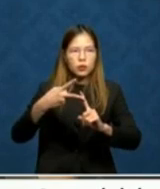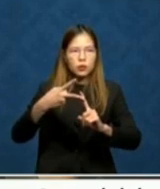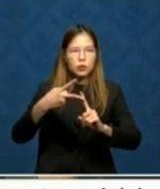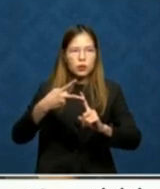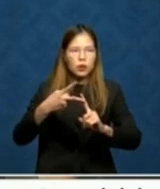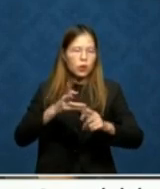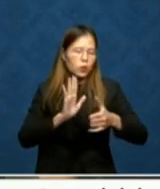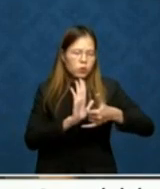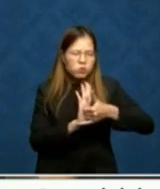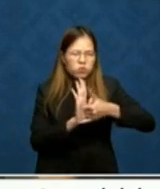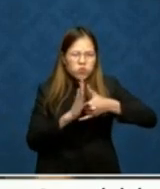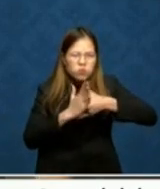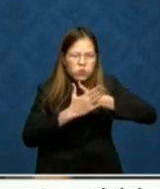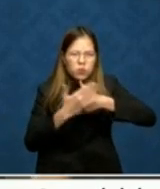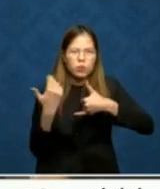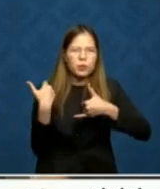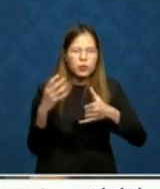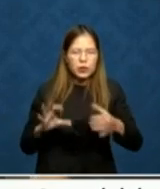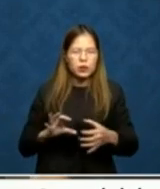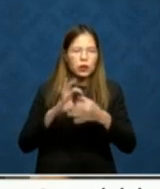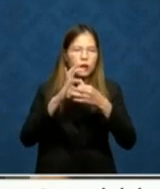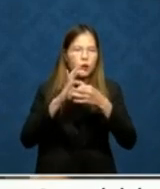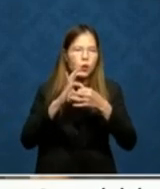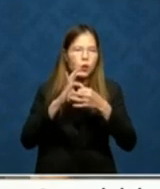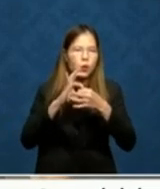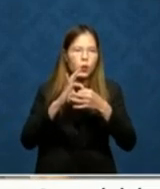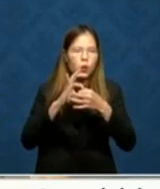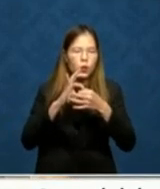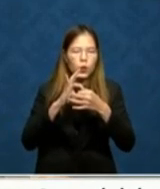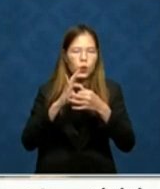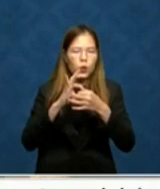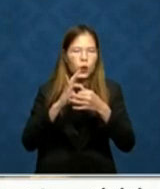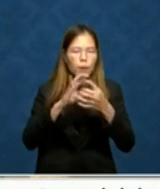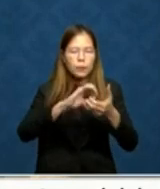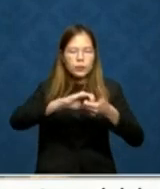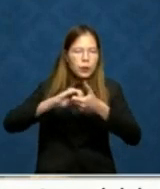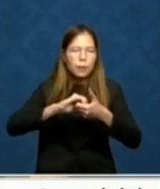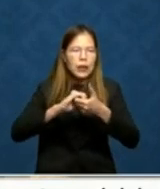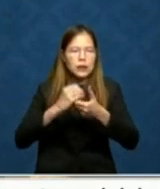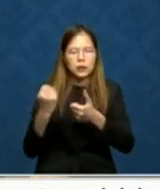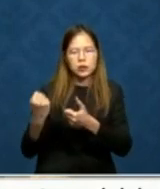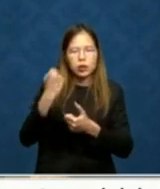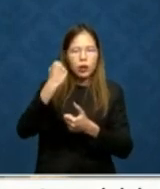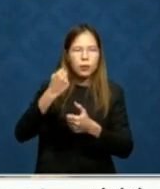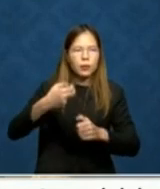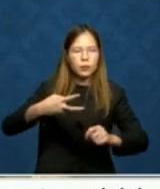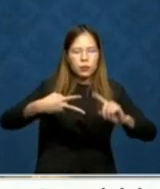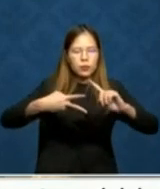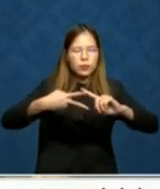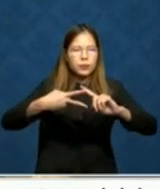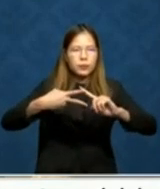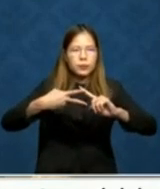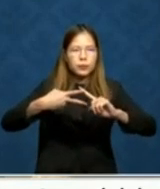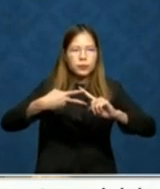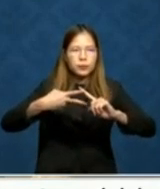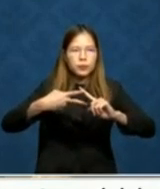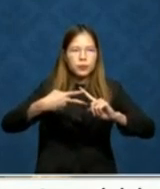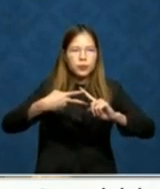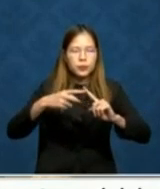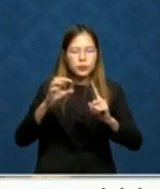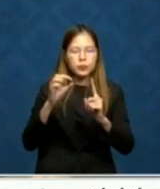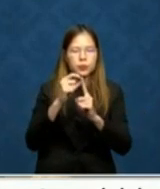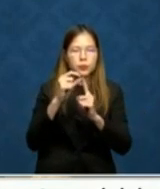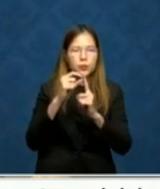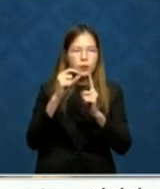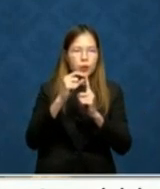คามทางเพศที่เกี่ยวข้องกับความสัมพันธ์เชิงอำนาจค่ะดิฉันขอเริ่มที่ประเด็นที่1ก่อนนะคะนิยามการคุกคามท